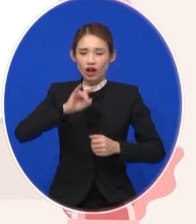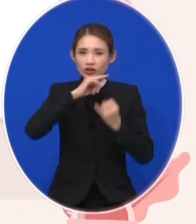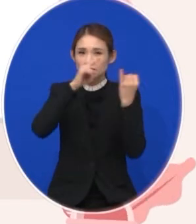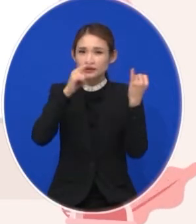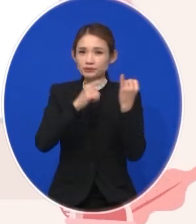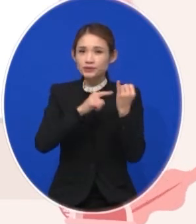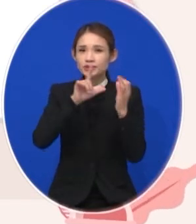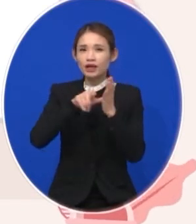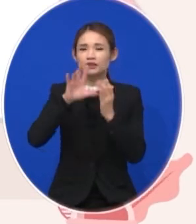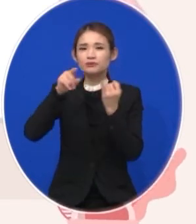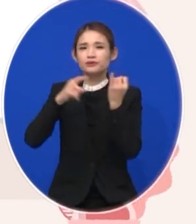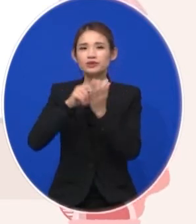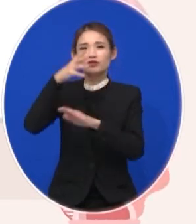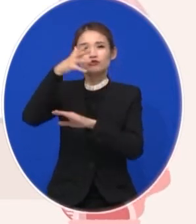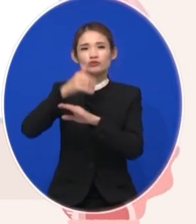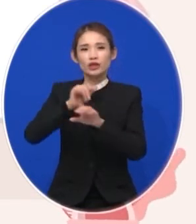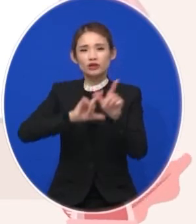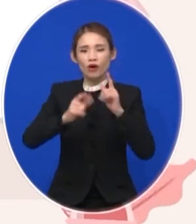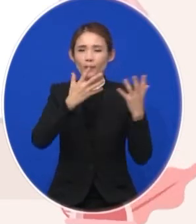더 많이 생깁니다.